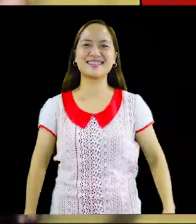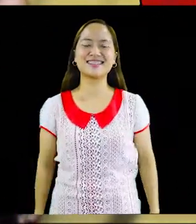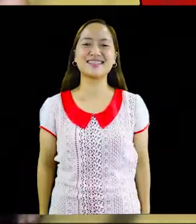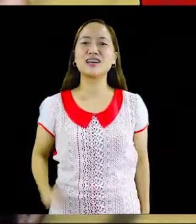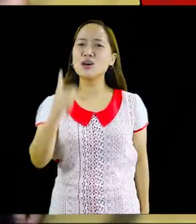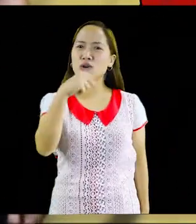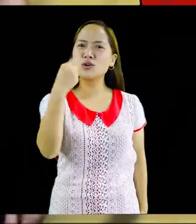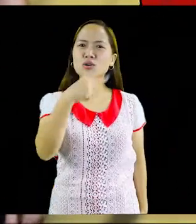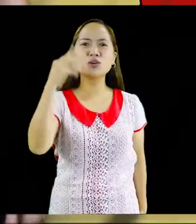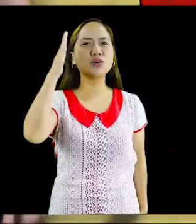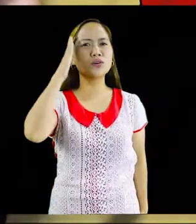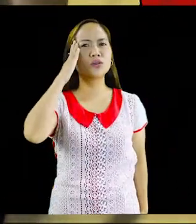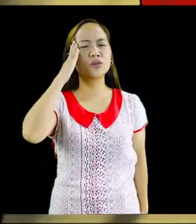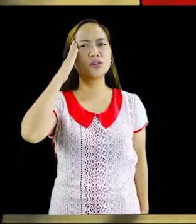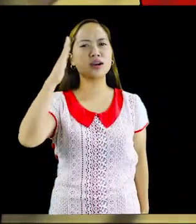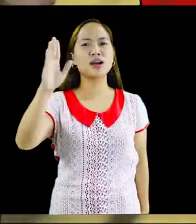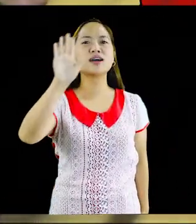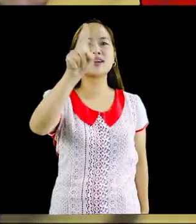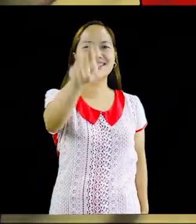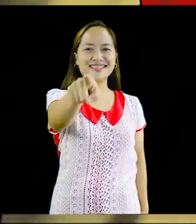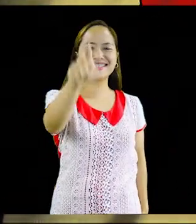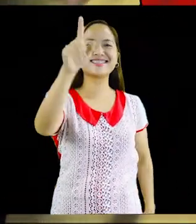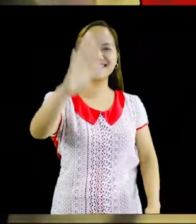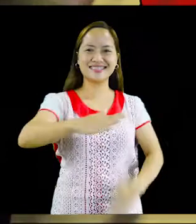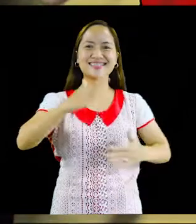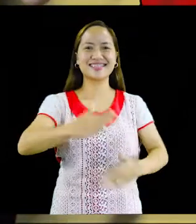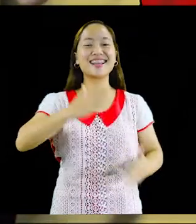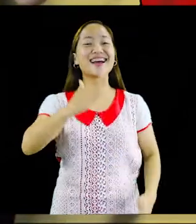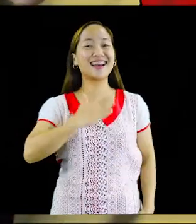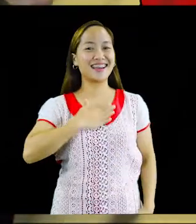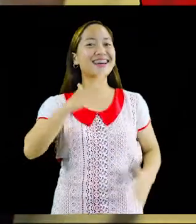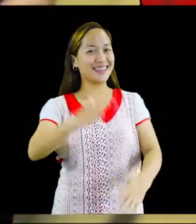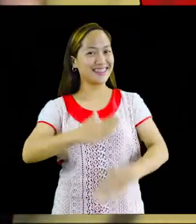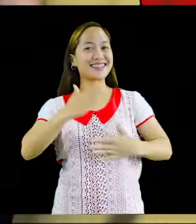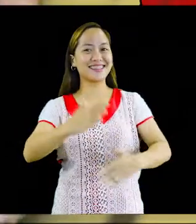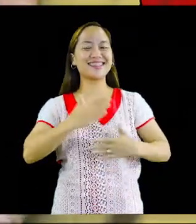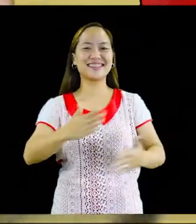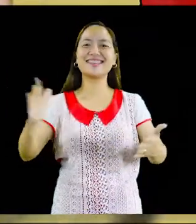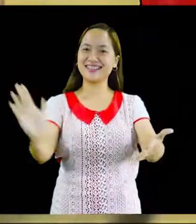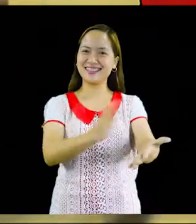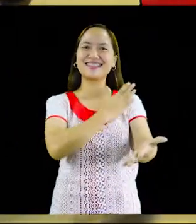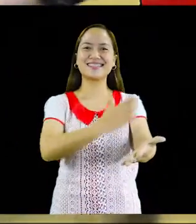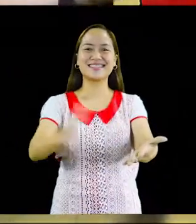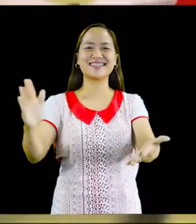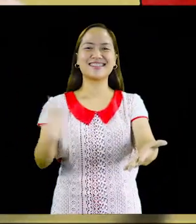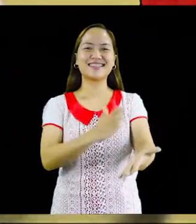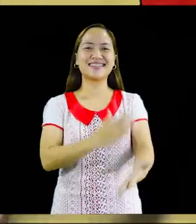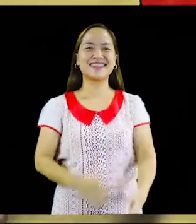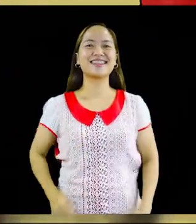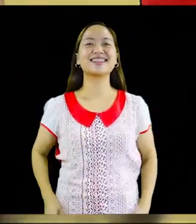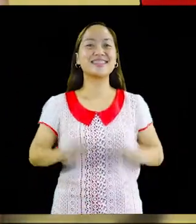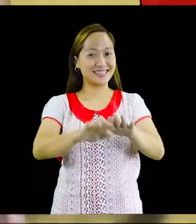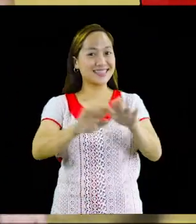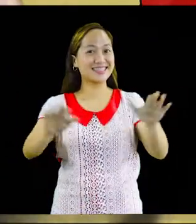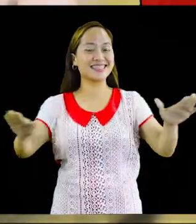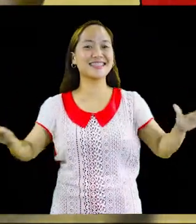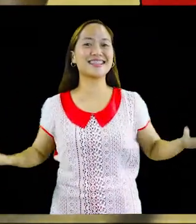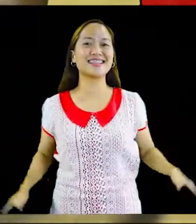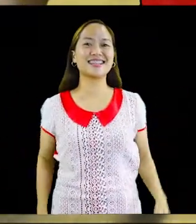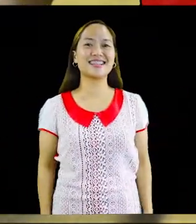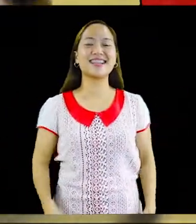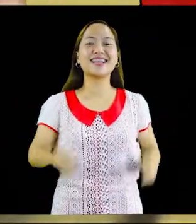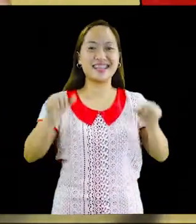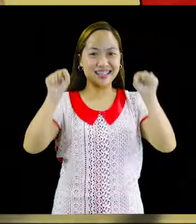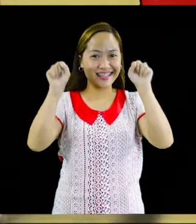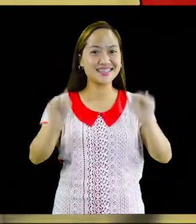Sino nakabalo sa kanta nga ikaw malipayon, ako malipayon? Mga bata, pwede ba lang kamo